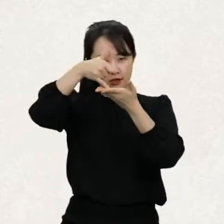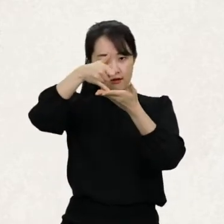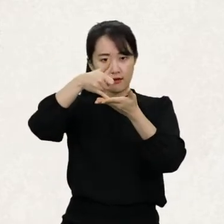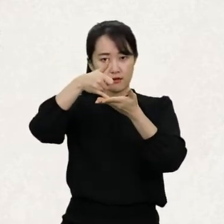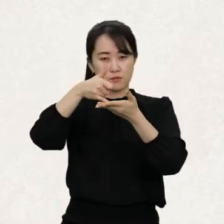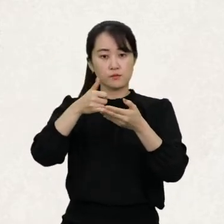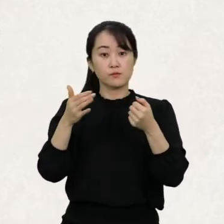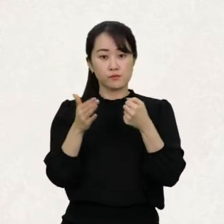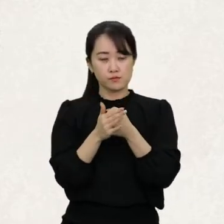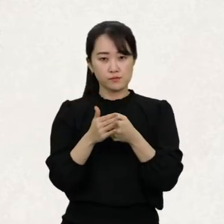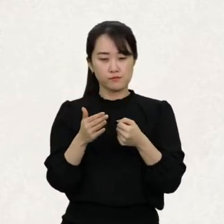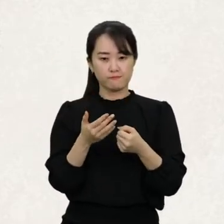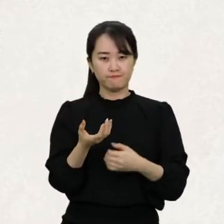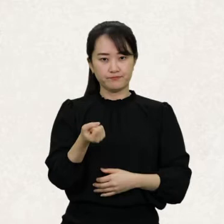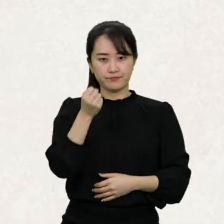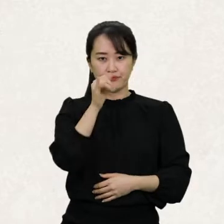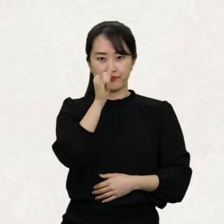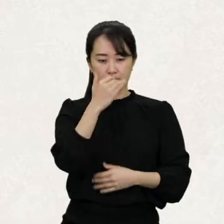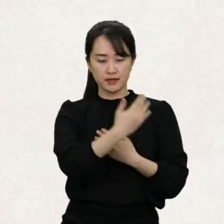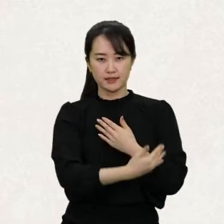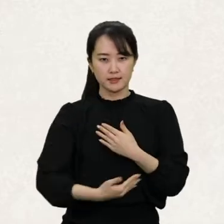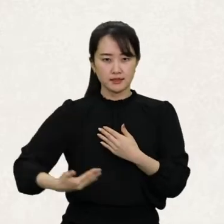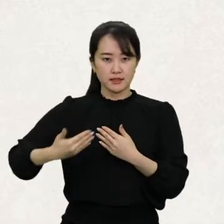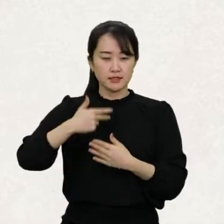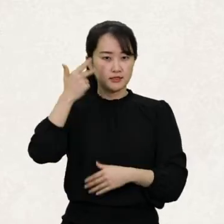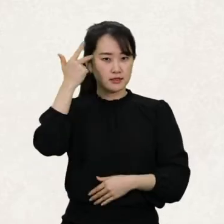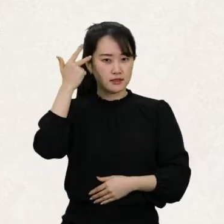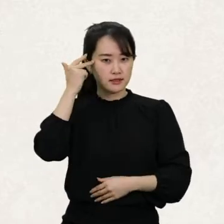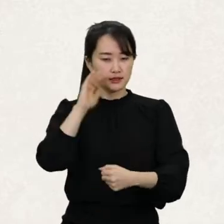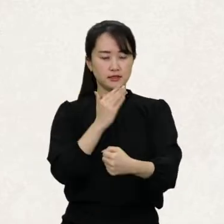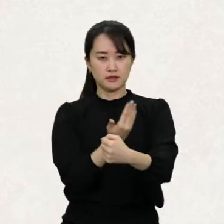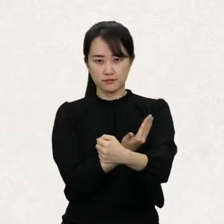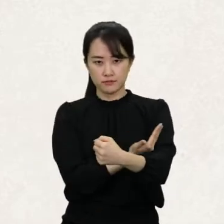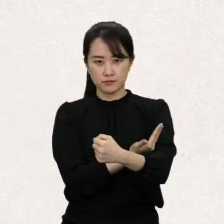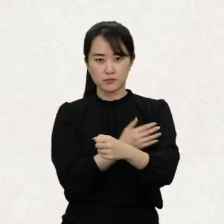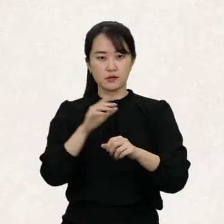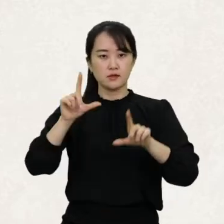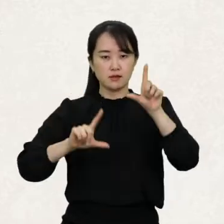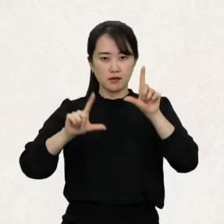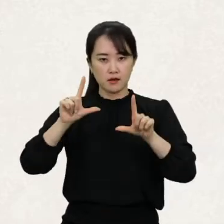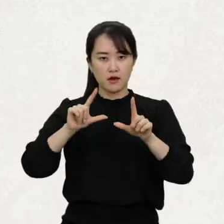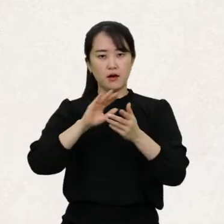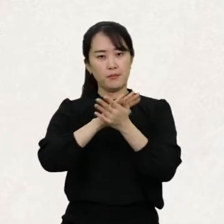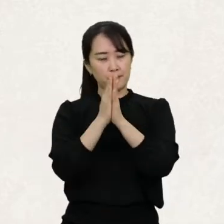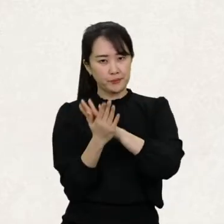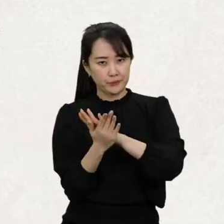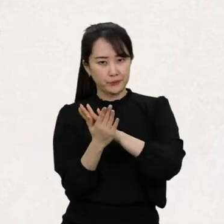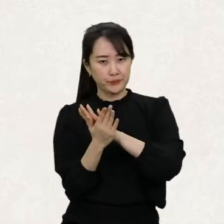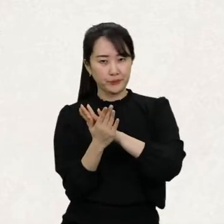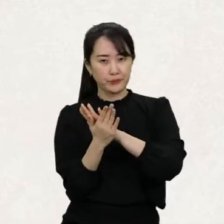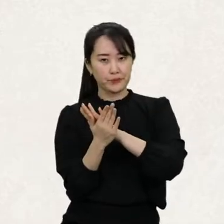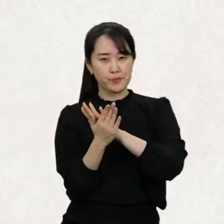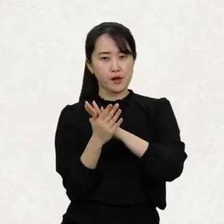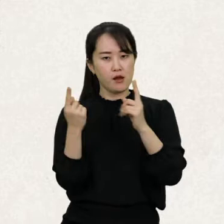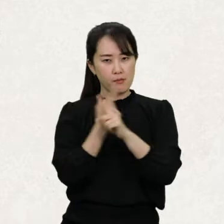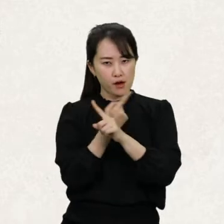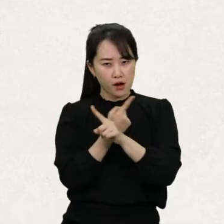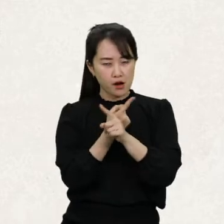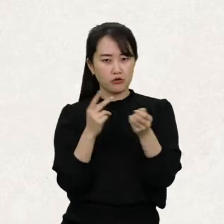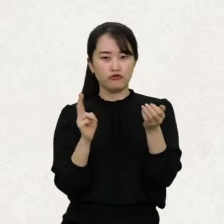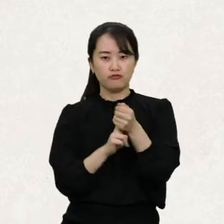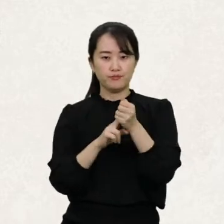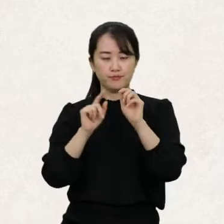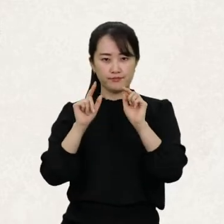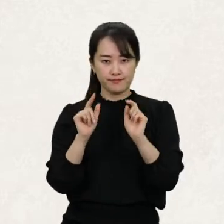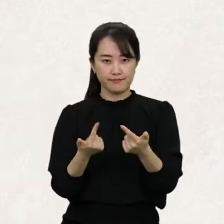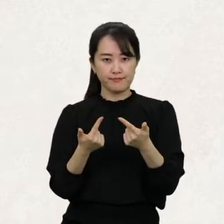주체로서 자신이 갖고 있는 신체적 및 정신적 능력과 상태를 변형하거나 왜곡하거나 숨기지